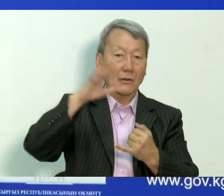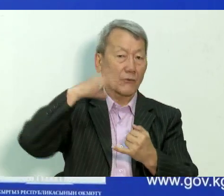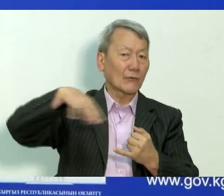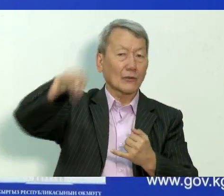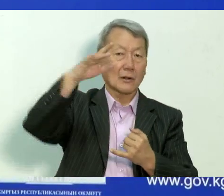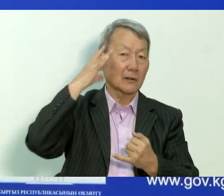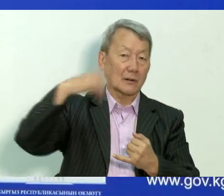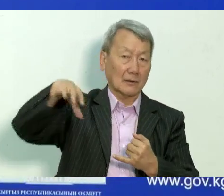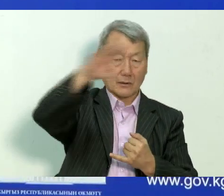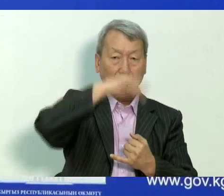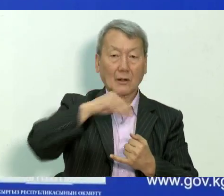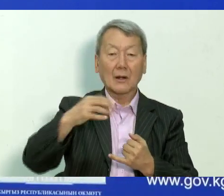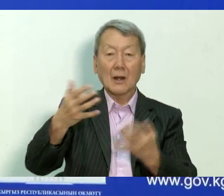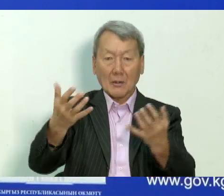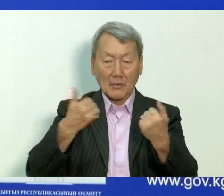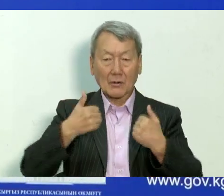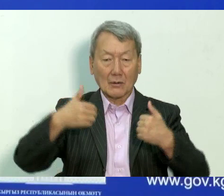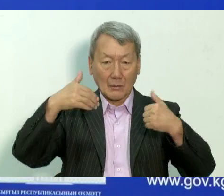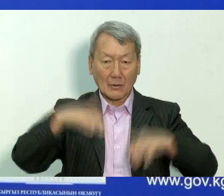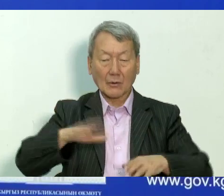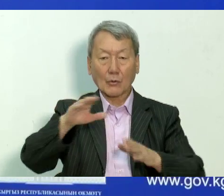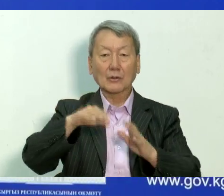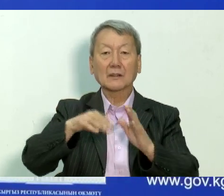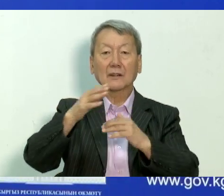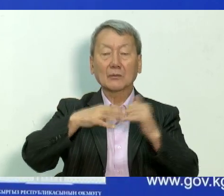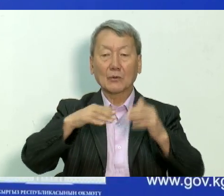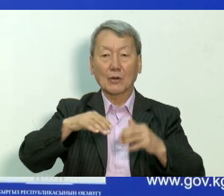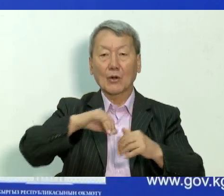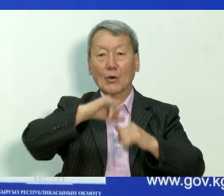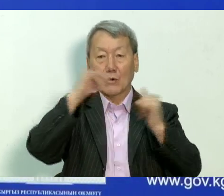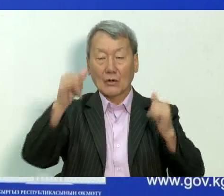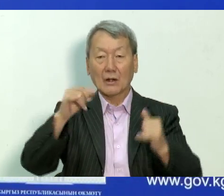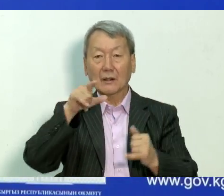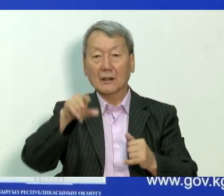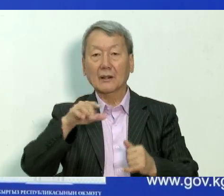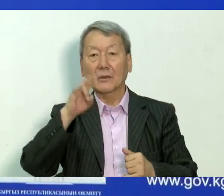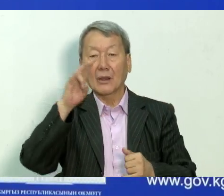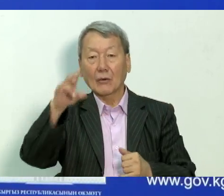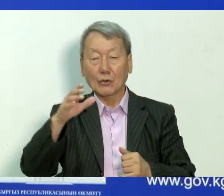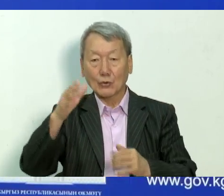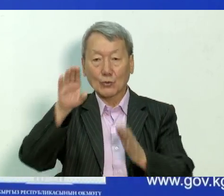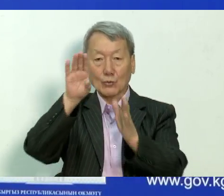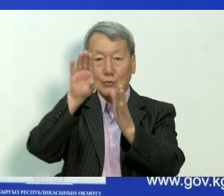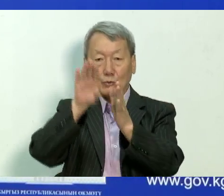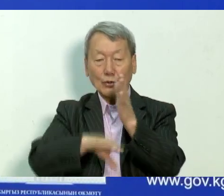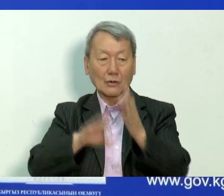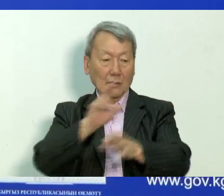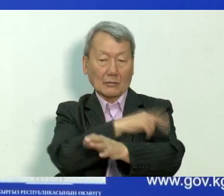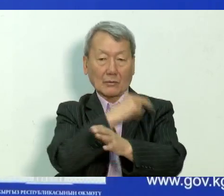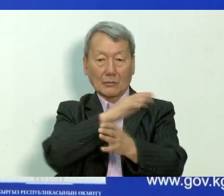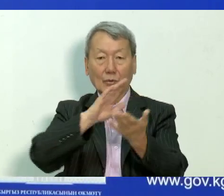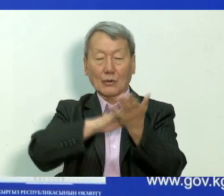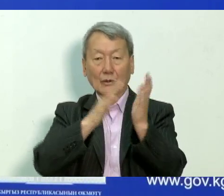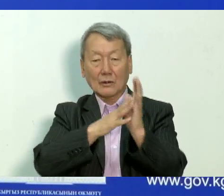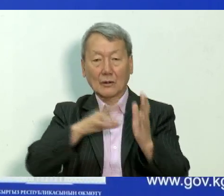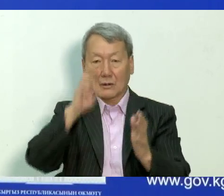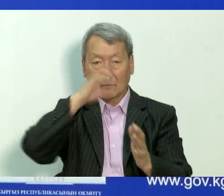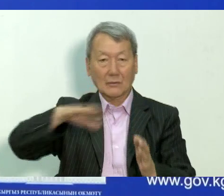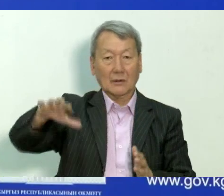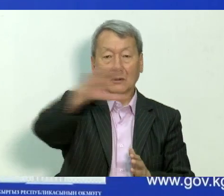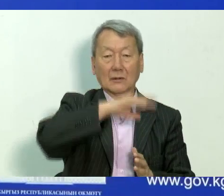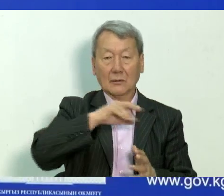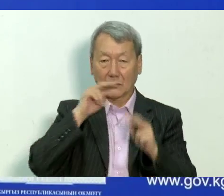республики. Принят меры по совершенствованию системы реагирования на осложнение эпидемиологической ситуации в